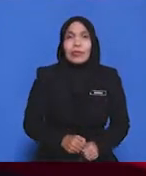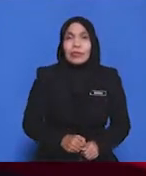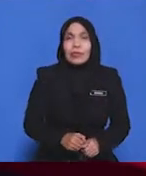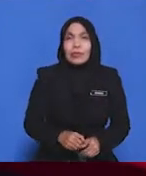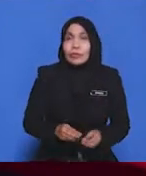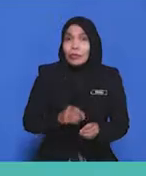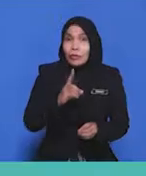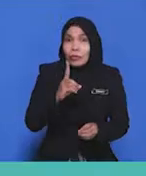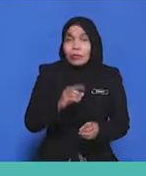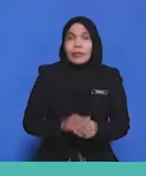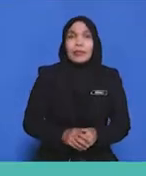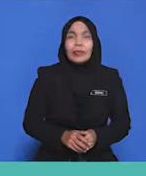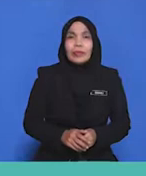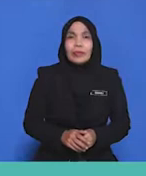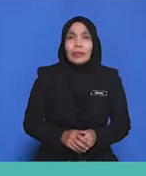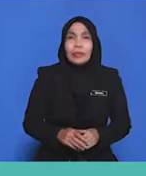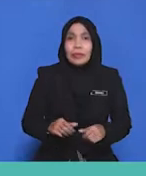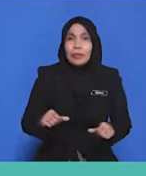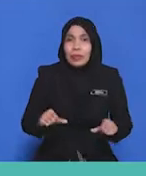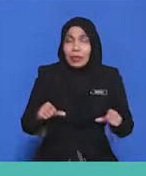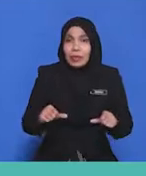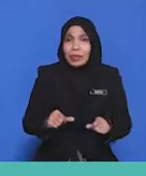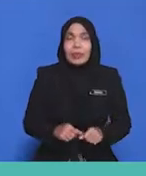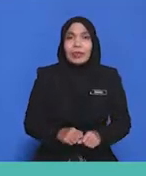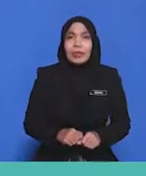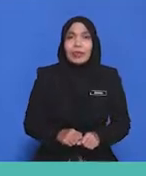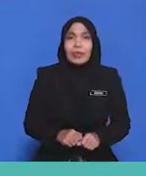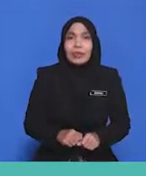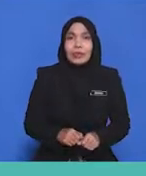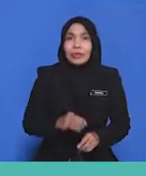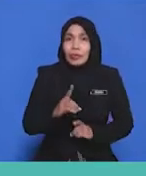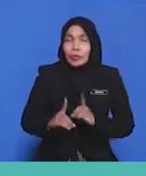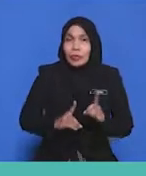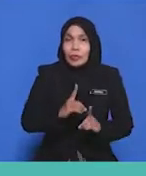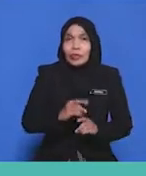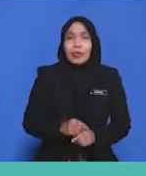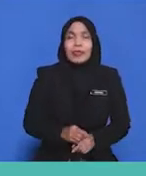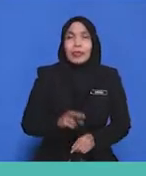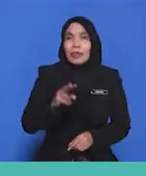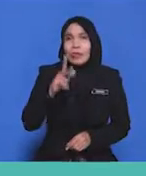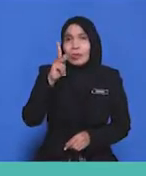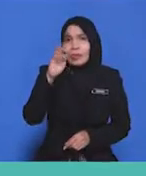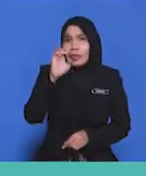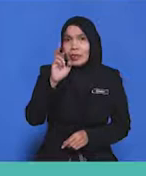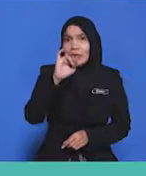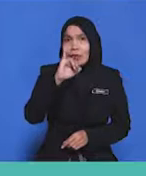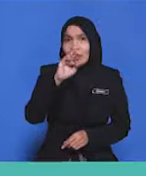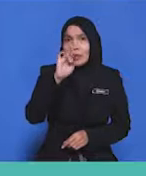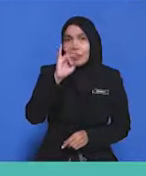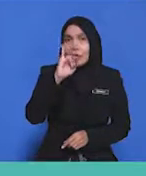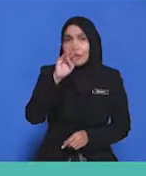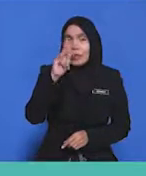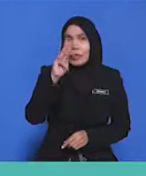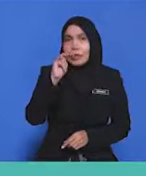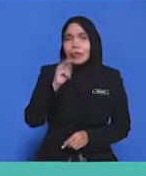Kirin. Azizul juga terkenal dengan sikap tidak mengaku kalah apabila